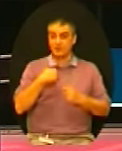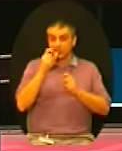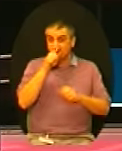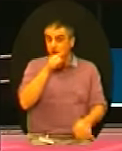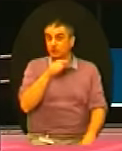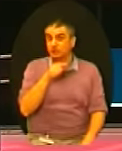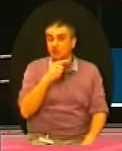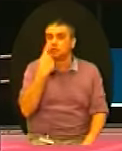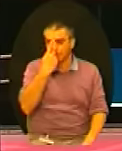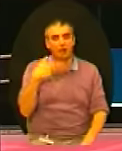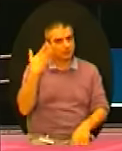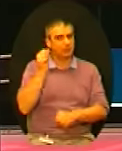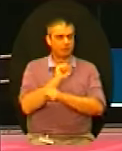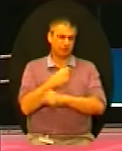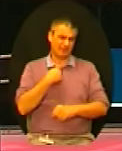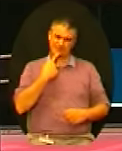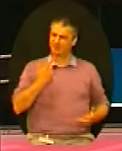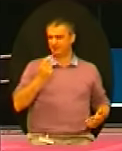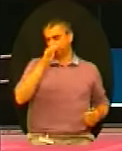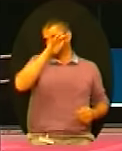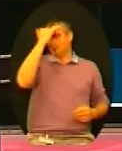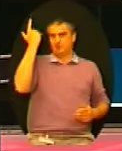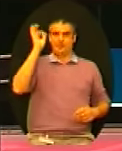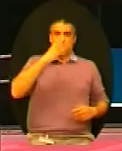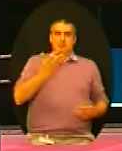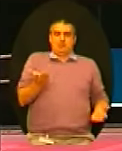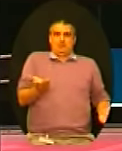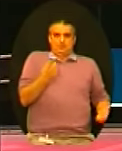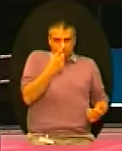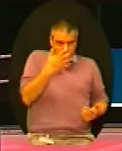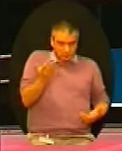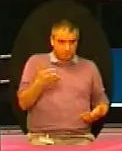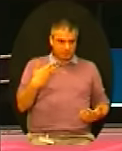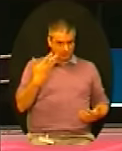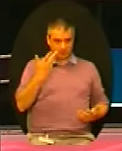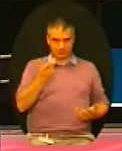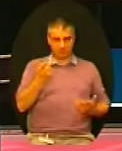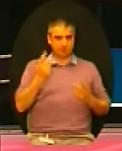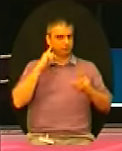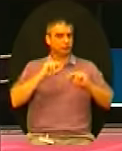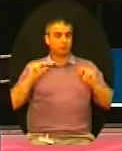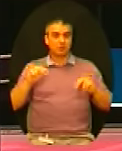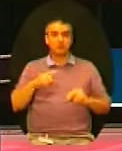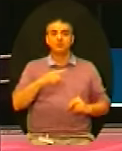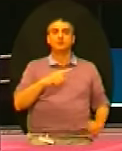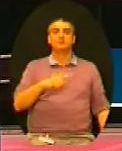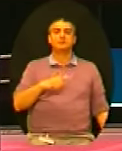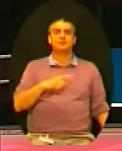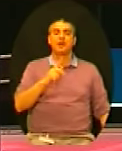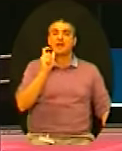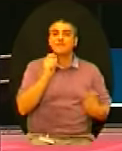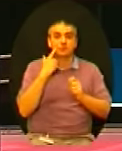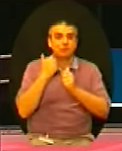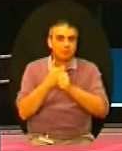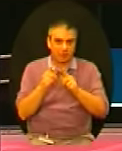האיש הזה יום אחד ייכנס לכלא. ואמרתי לו, אתה קצת נסחף, בכל זאת אנחנו יודעים שהוא יש עליו רינונים ושמועות. כן. ואנשים